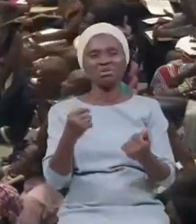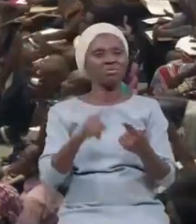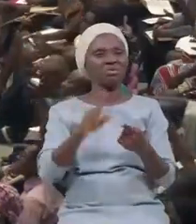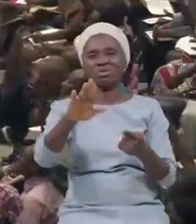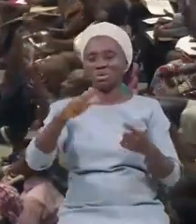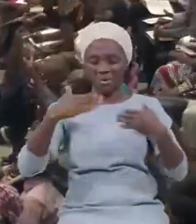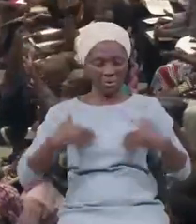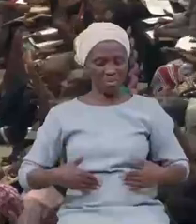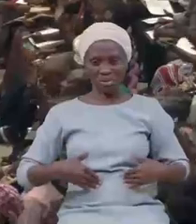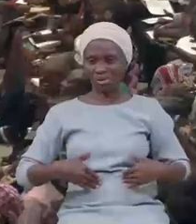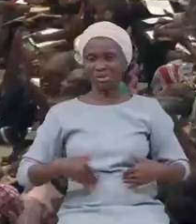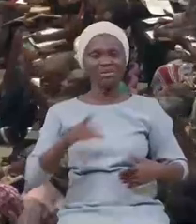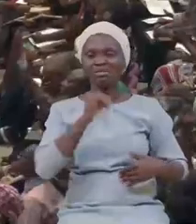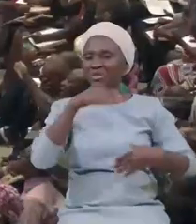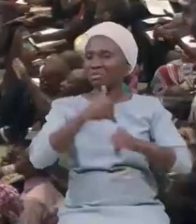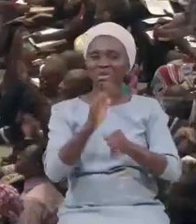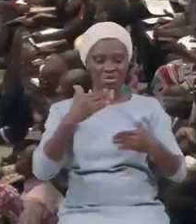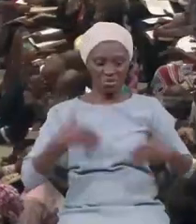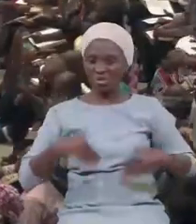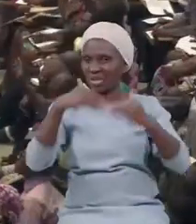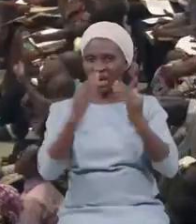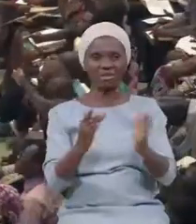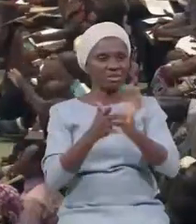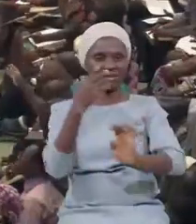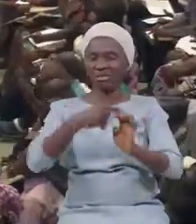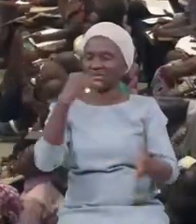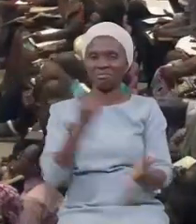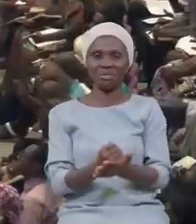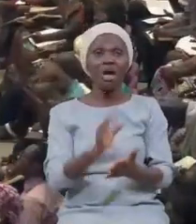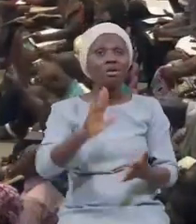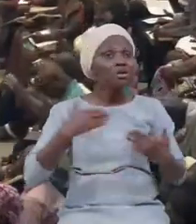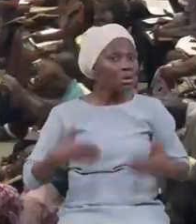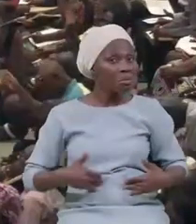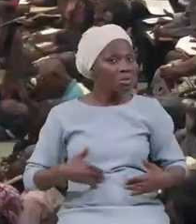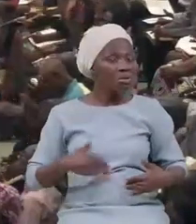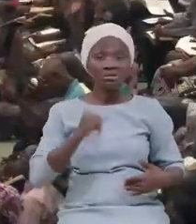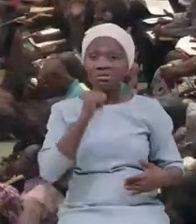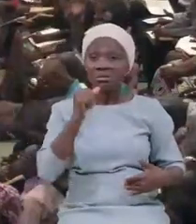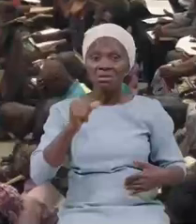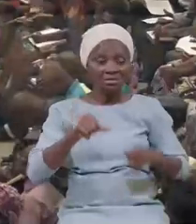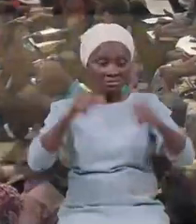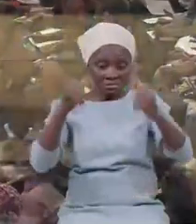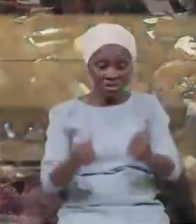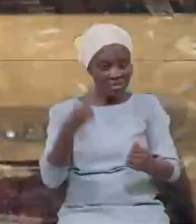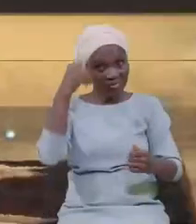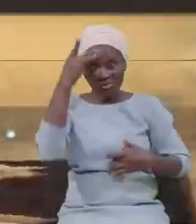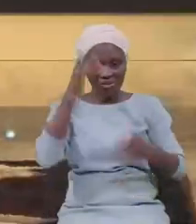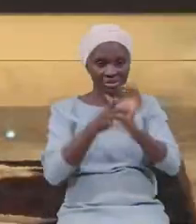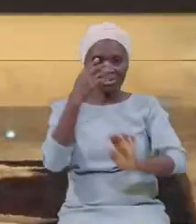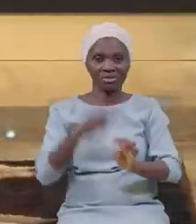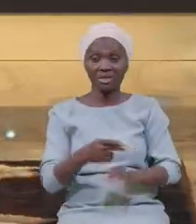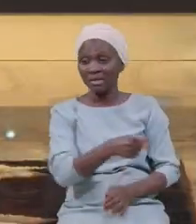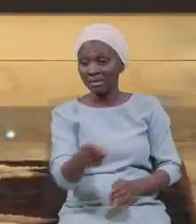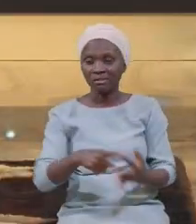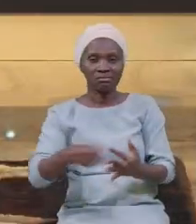ne feront pas de votre maison leur gîte. Votre corps ne sera pas leur repère. Ils sont